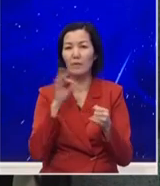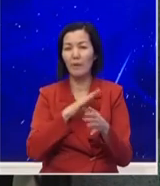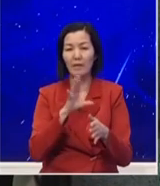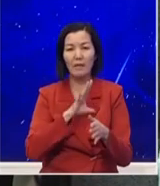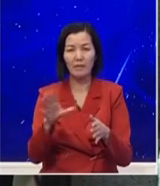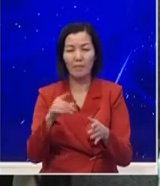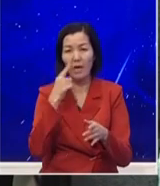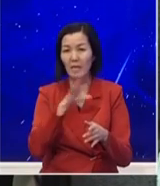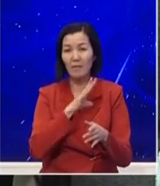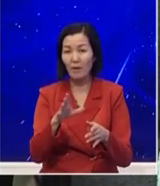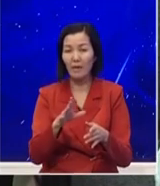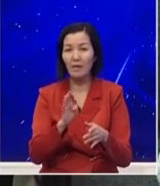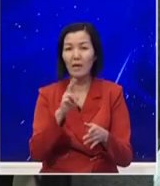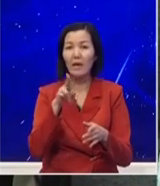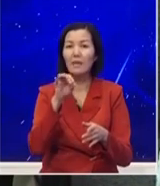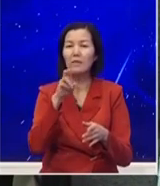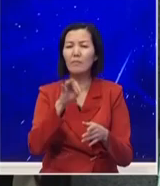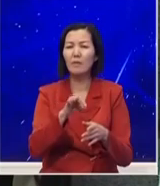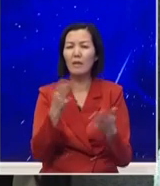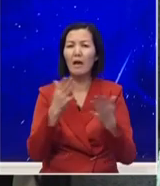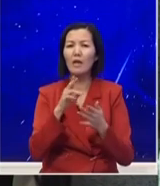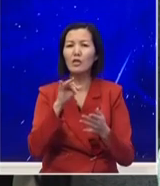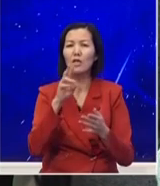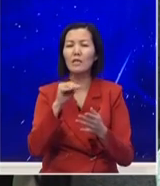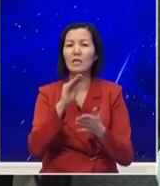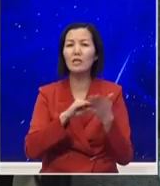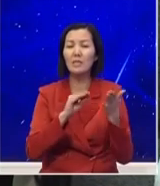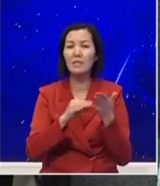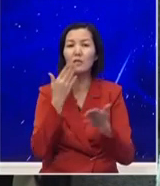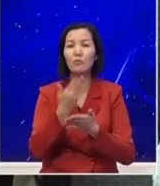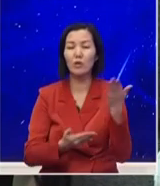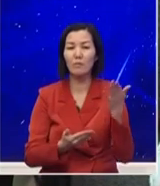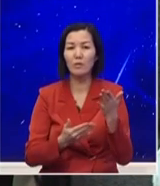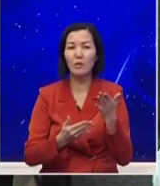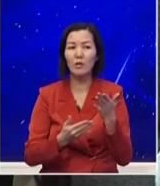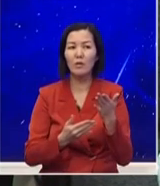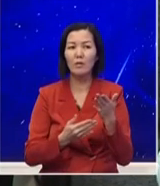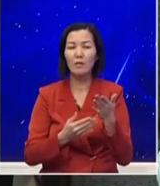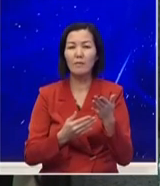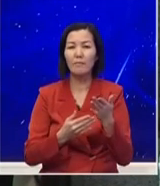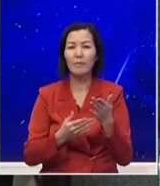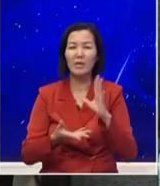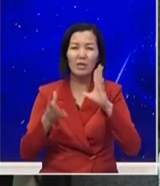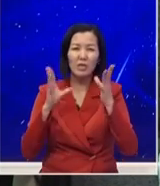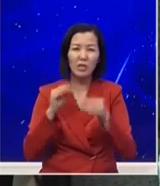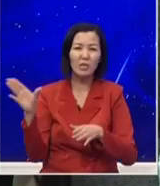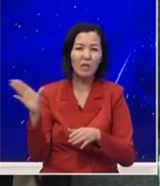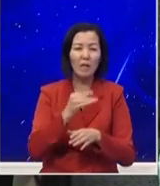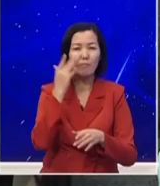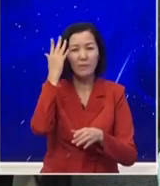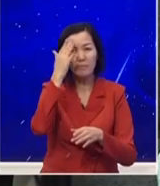ол әдебиет, қой, әдебиет десе қай жанрда жазасын деп сұраймыз, соның бәрін қамтитын бір ұғым ретінде таңдап алдық,